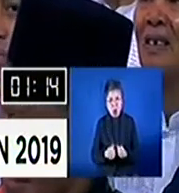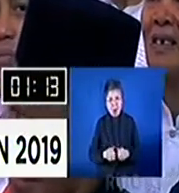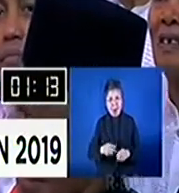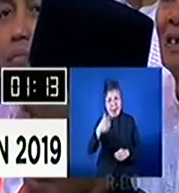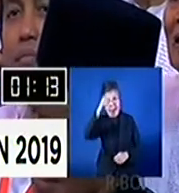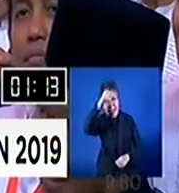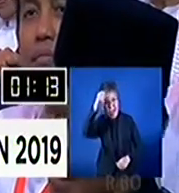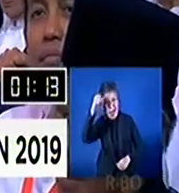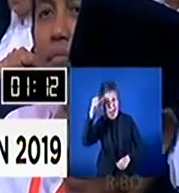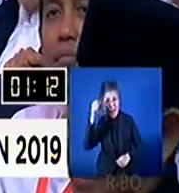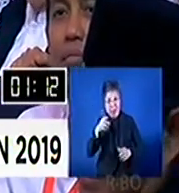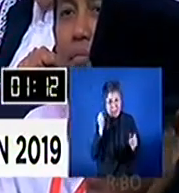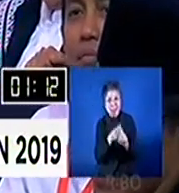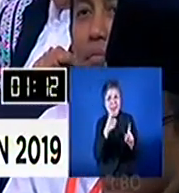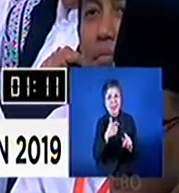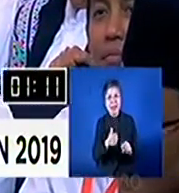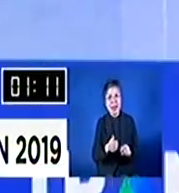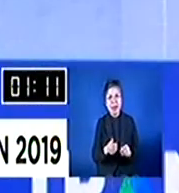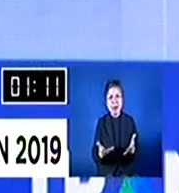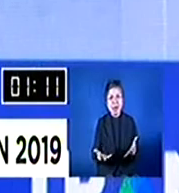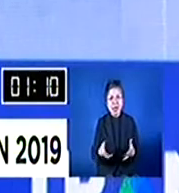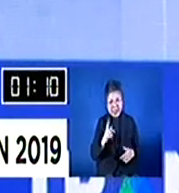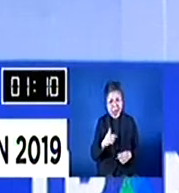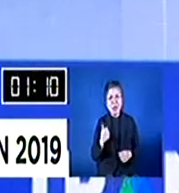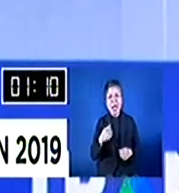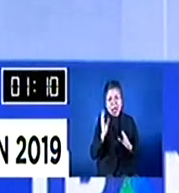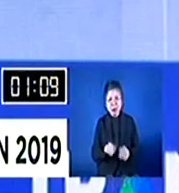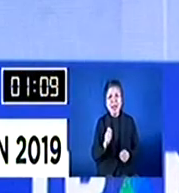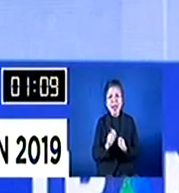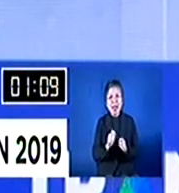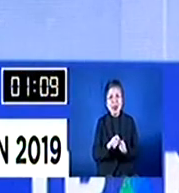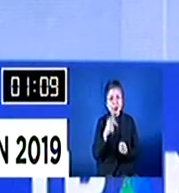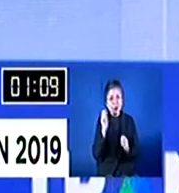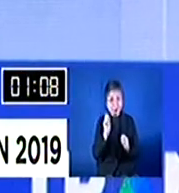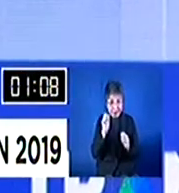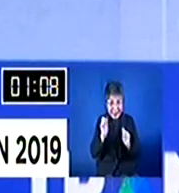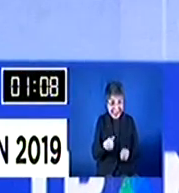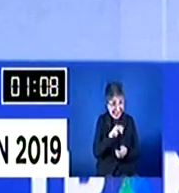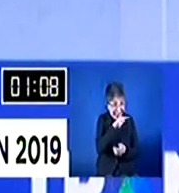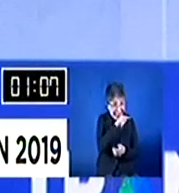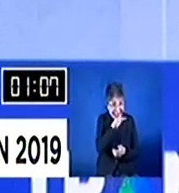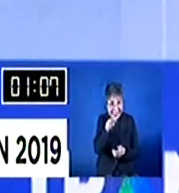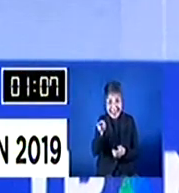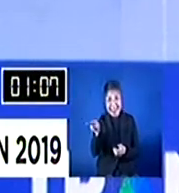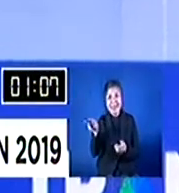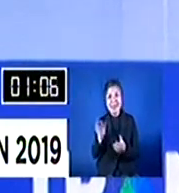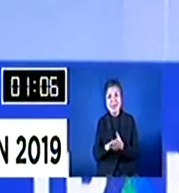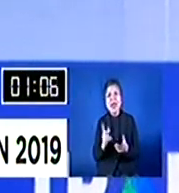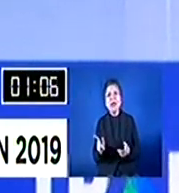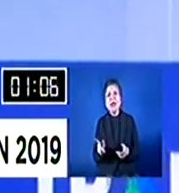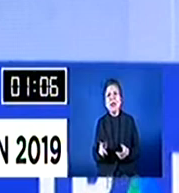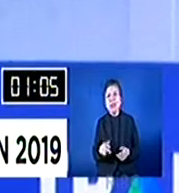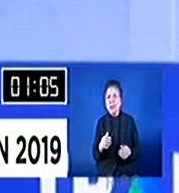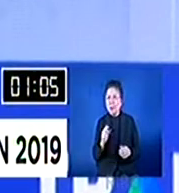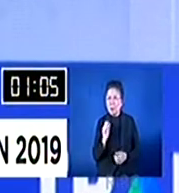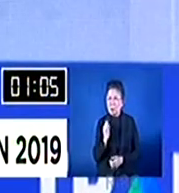efisien, tepat sasaran, sehingga perlu ada instrumen yang perlu kita kembangkan. Sebab ini sering menjadi